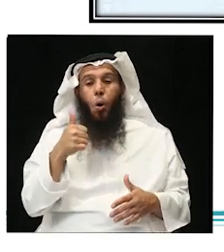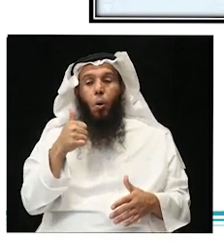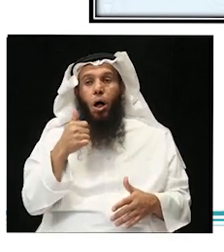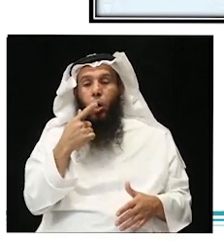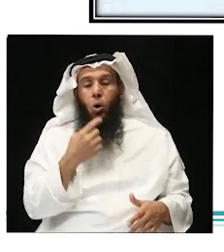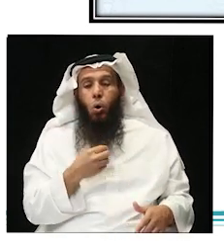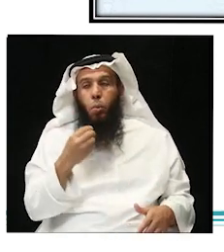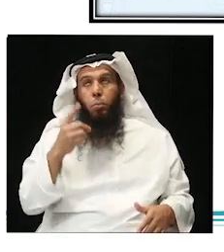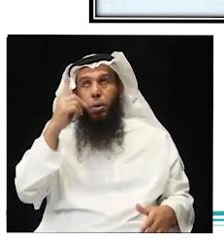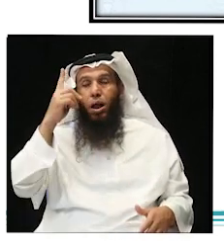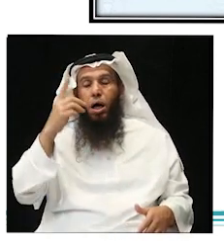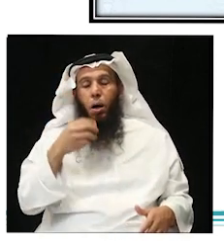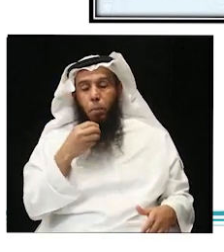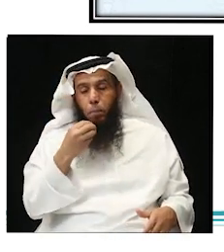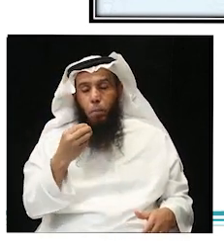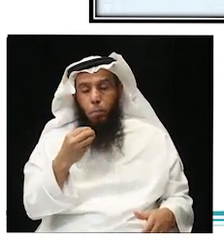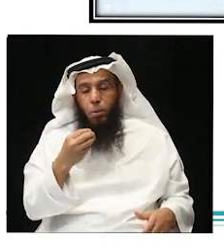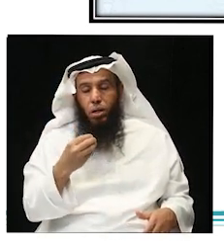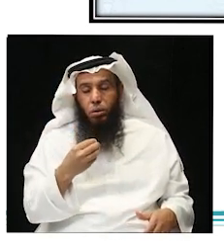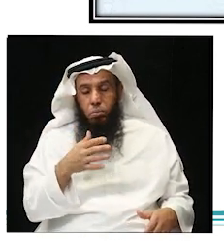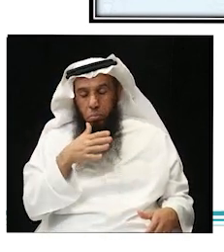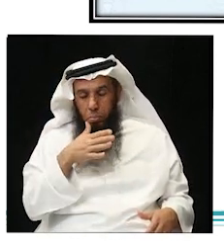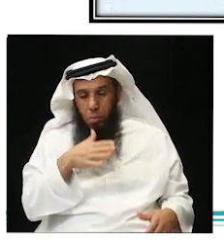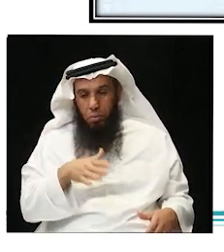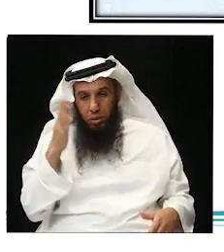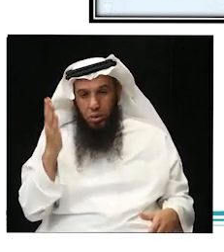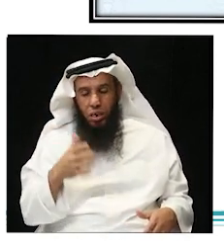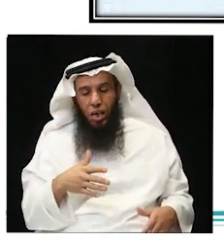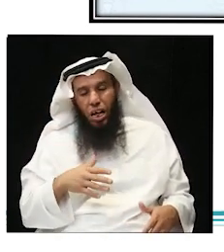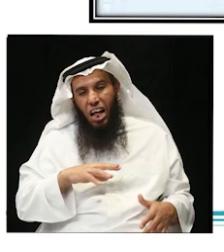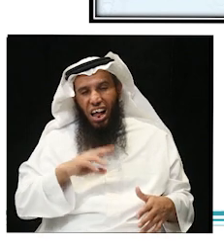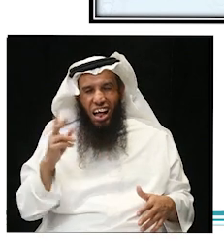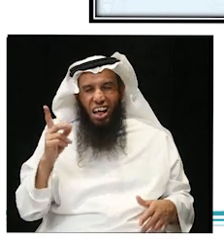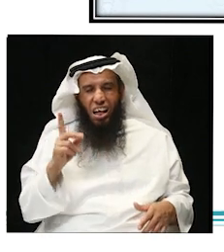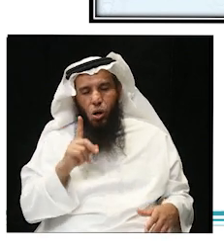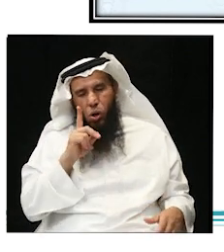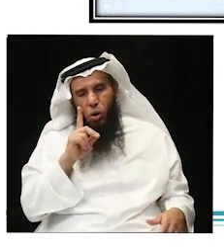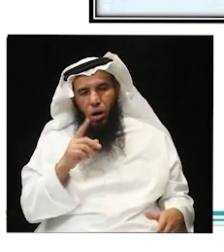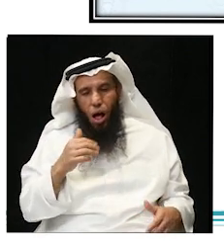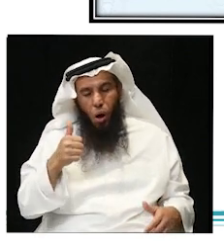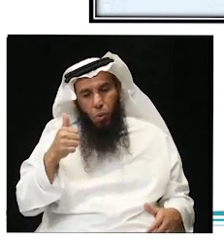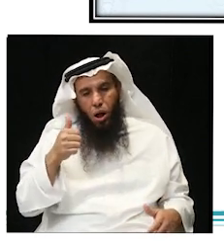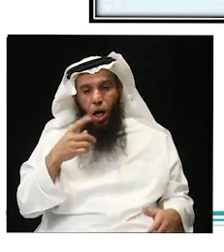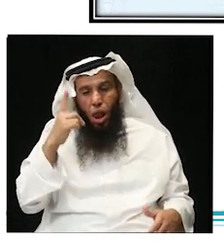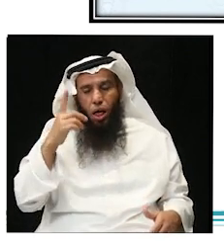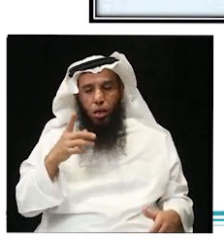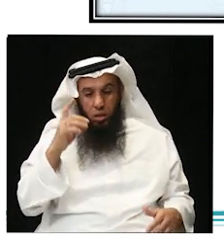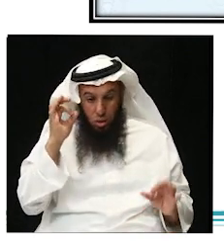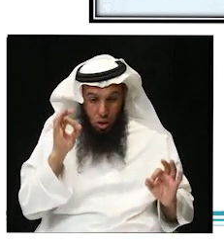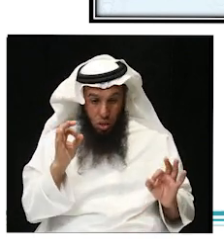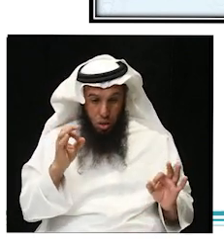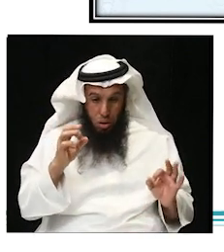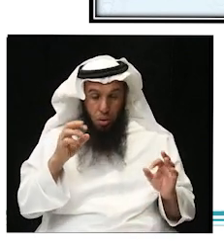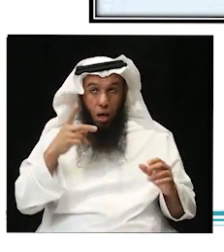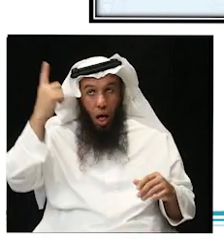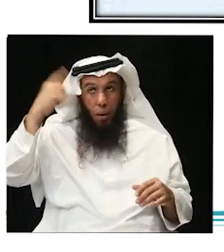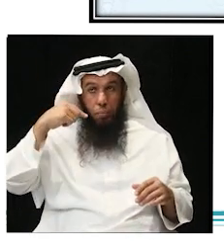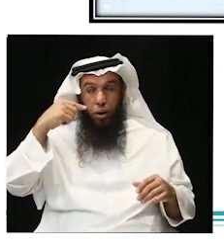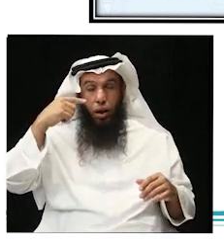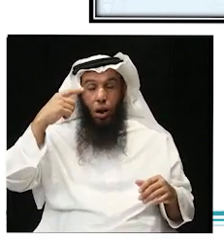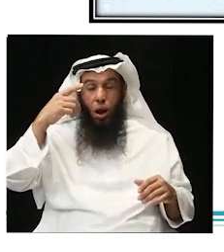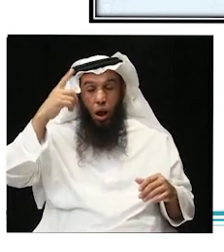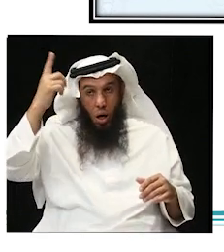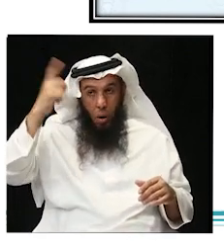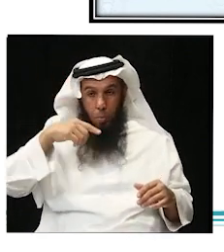عاد الله ورسوله، وبغض ما يبغضه الله ورسوله من مما يصدر من الكفار والفساق